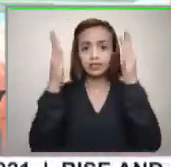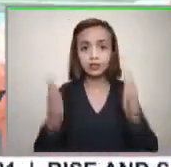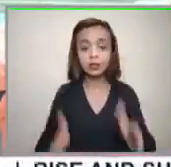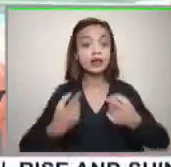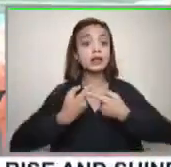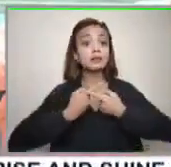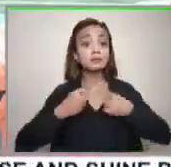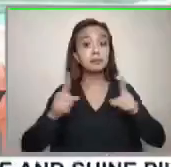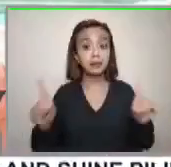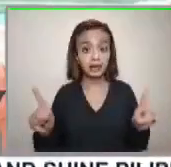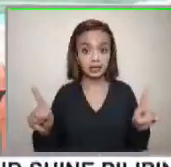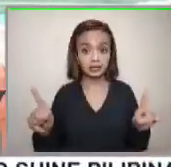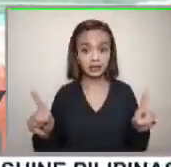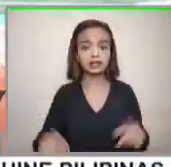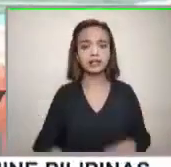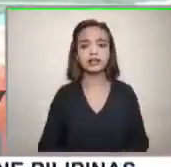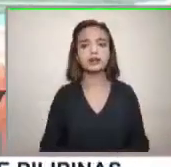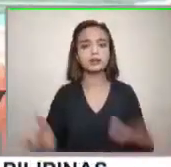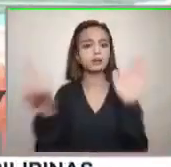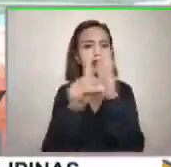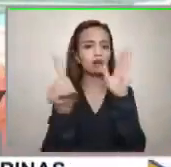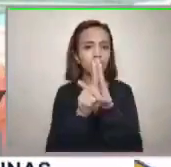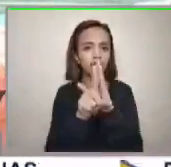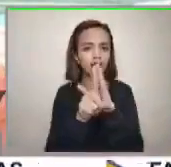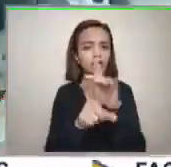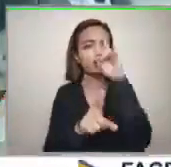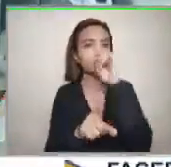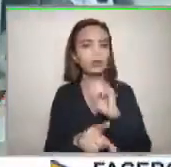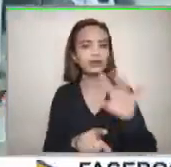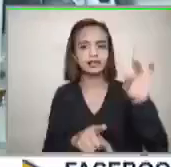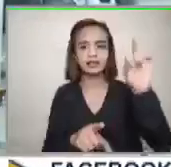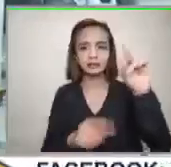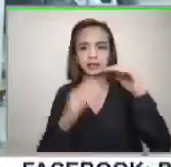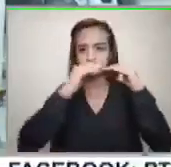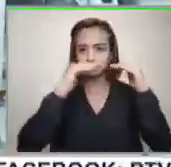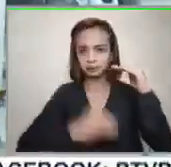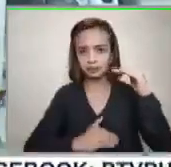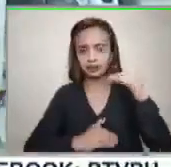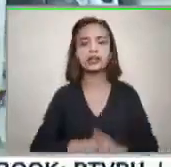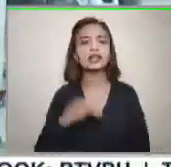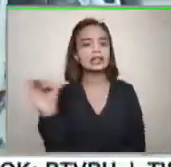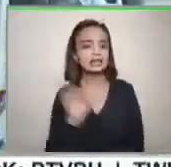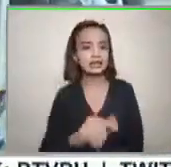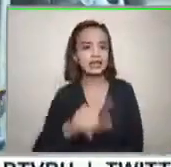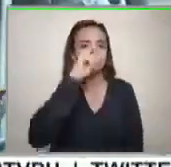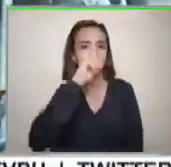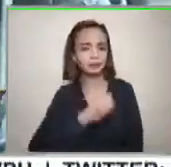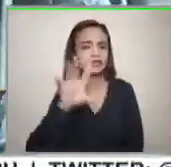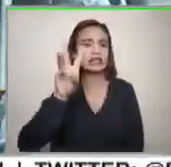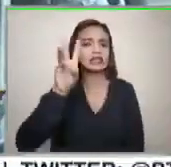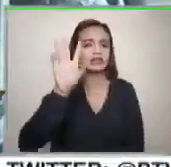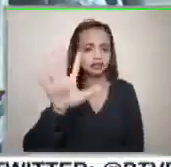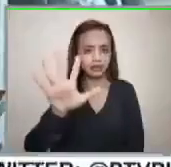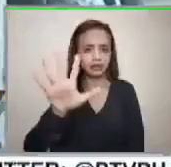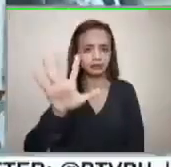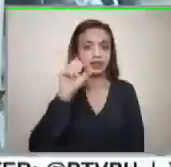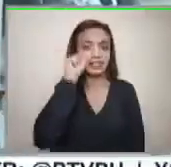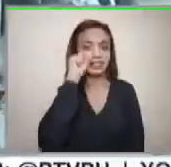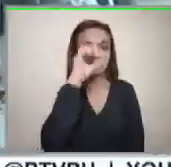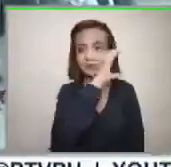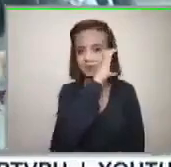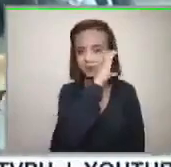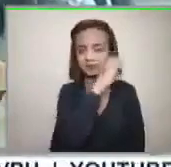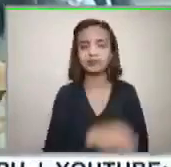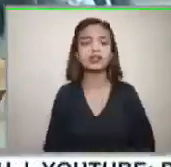ng pagbabawal sa mga bata na 17 years old and below, gayon din sa mga 65 years old and above na senior citizen. Dapat lagi